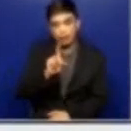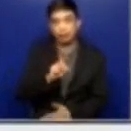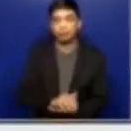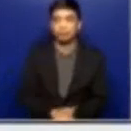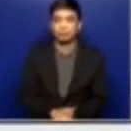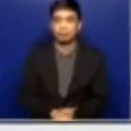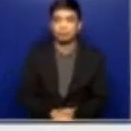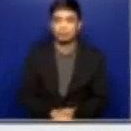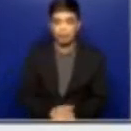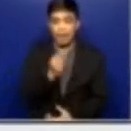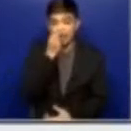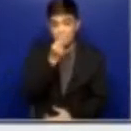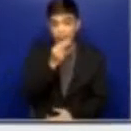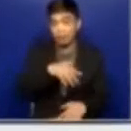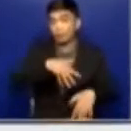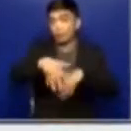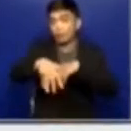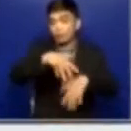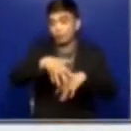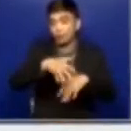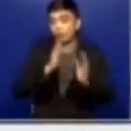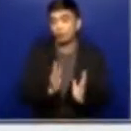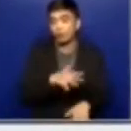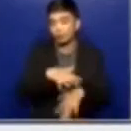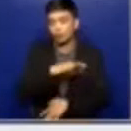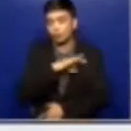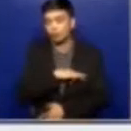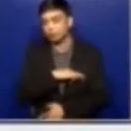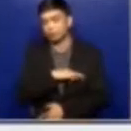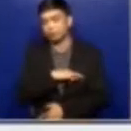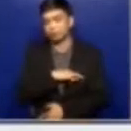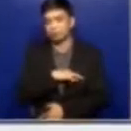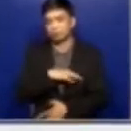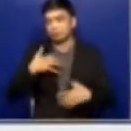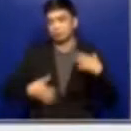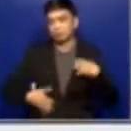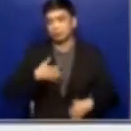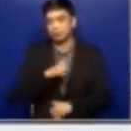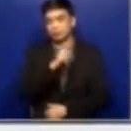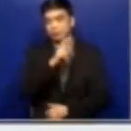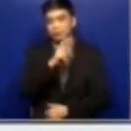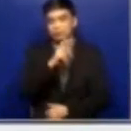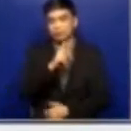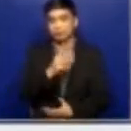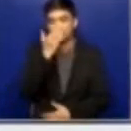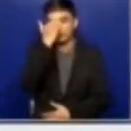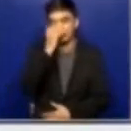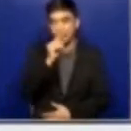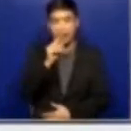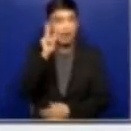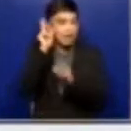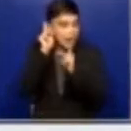นพี่น้องประชาชนเนี่ยเกิดความเอื่อมละอาเกิดขึ้นในสังคมของประเทศเห็นจากสื่อทั้งที